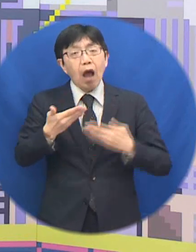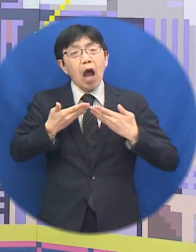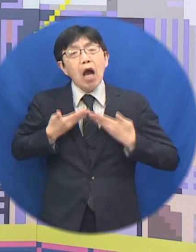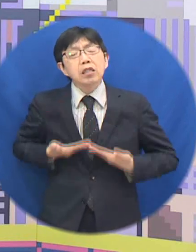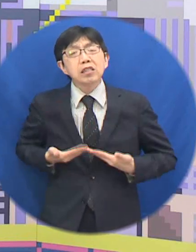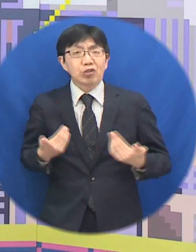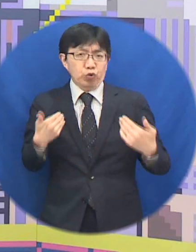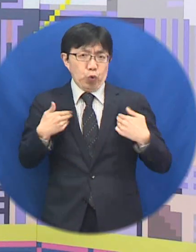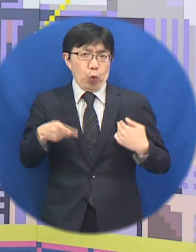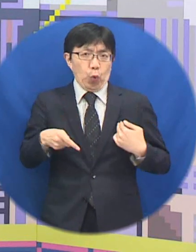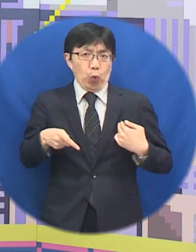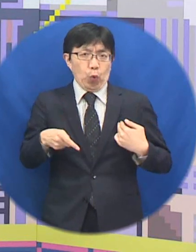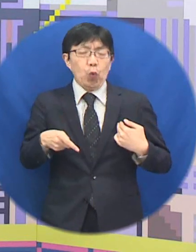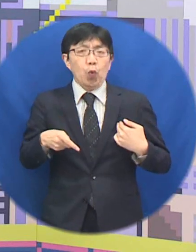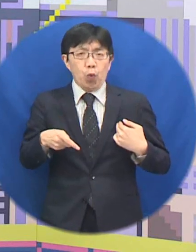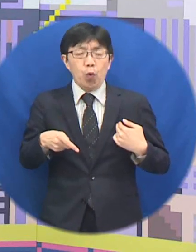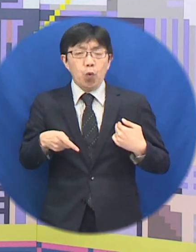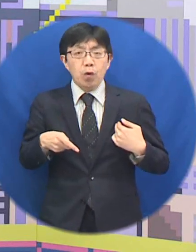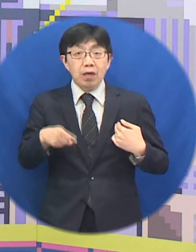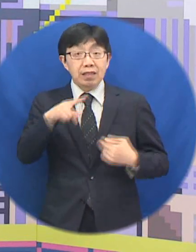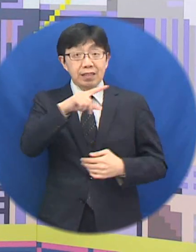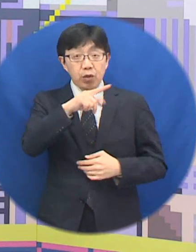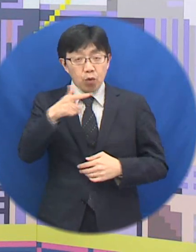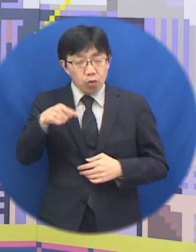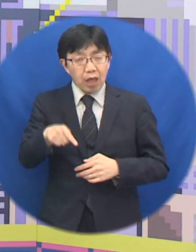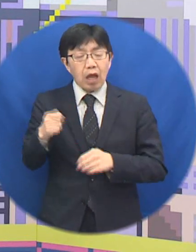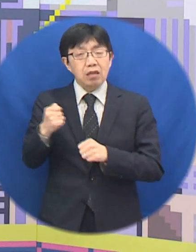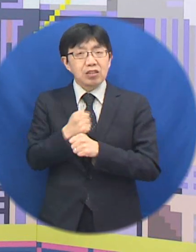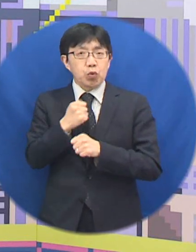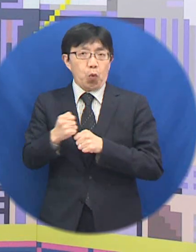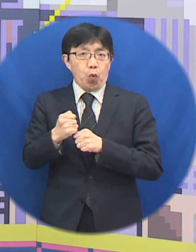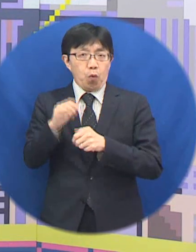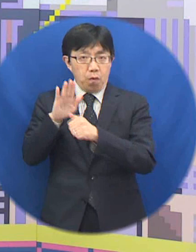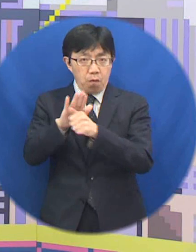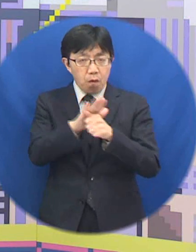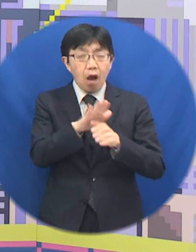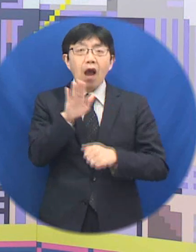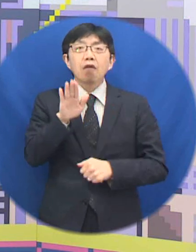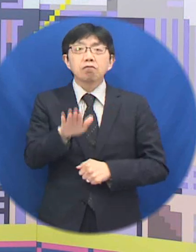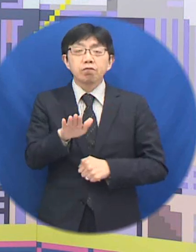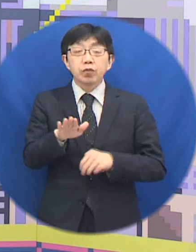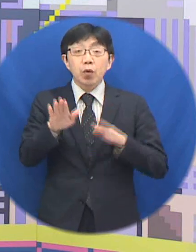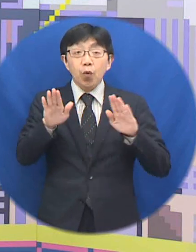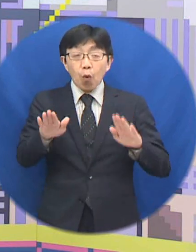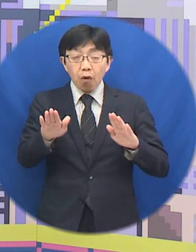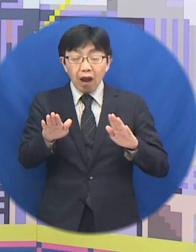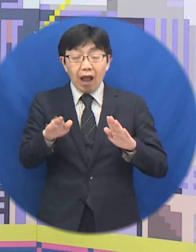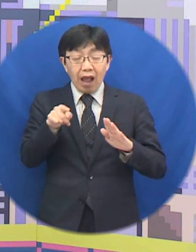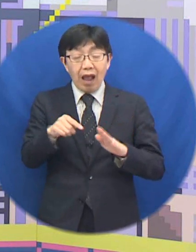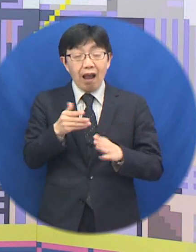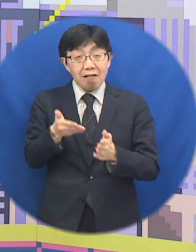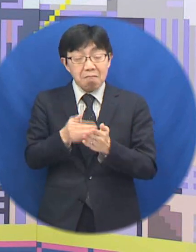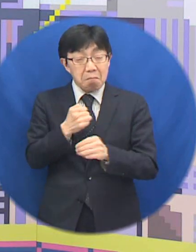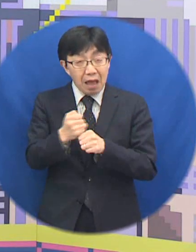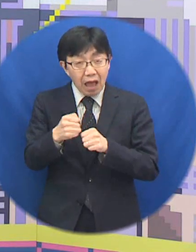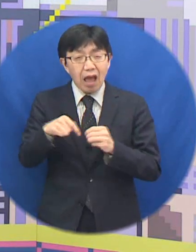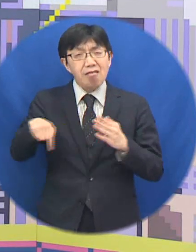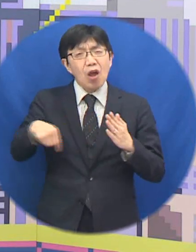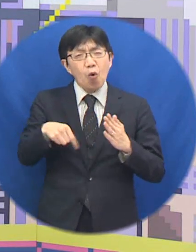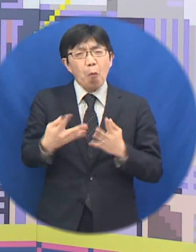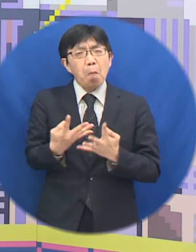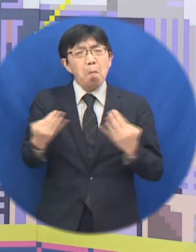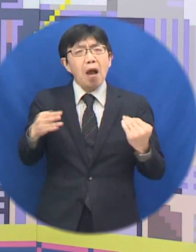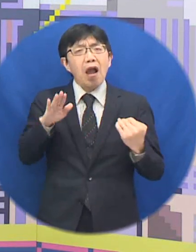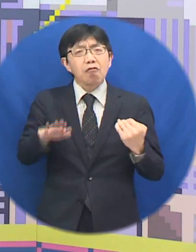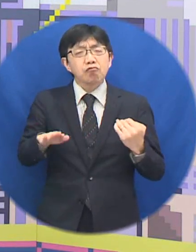ただけるためにですね、さまざまな事業を行っています。今回ご紹介できなかった事業も数多くありますので、区